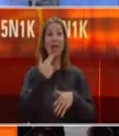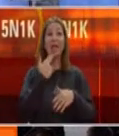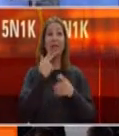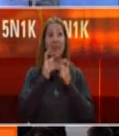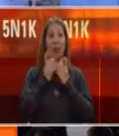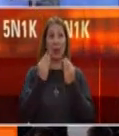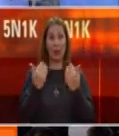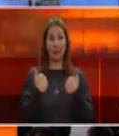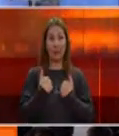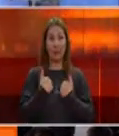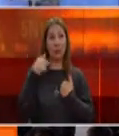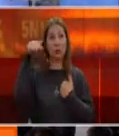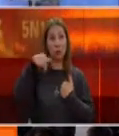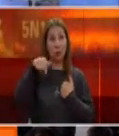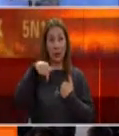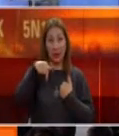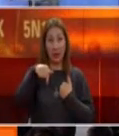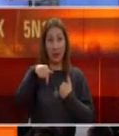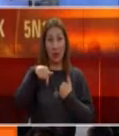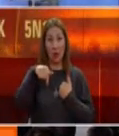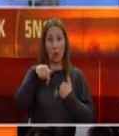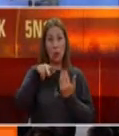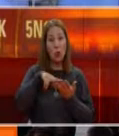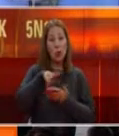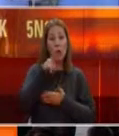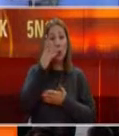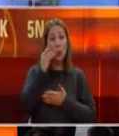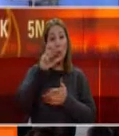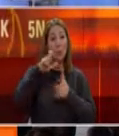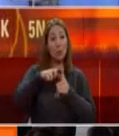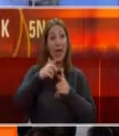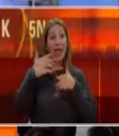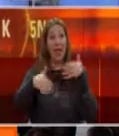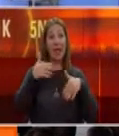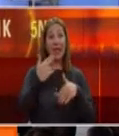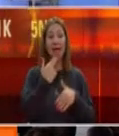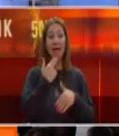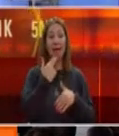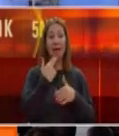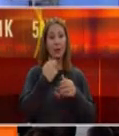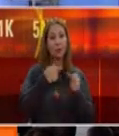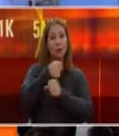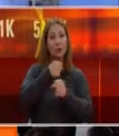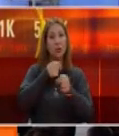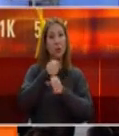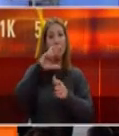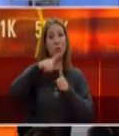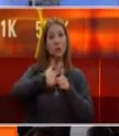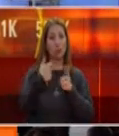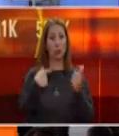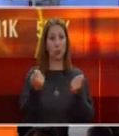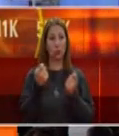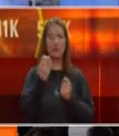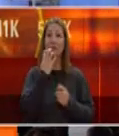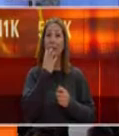biz şu anda yürütüyor olduğumuz projemiz Engelli Kadınların Hak Temelli Mücadele Adımları projesini yürütüyoruz.